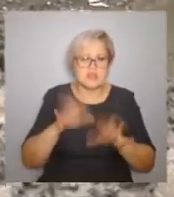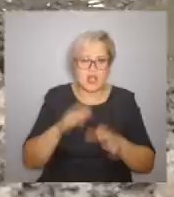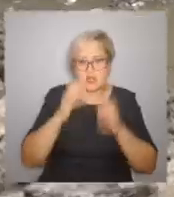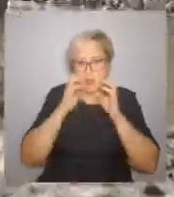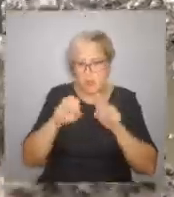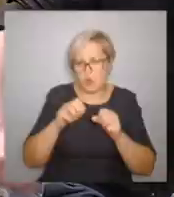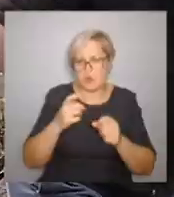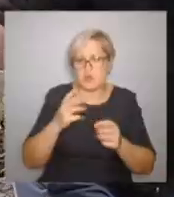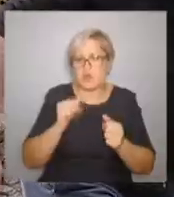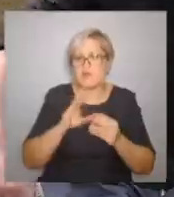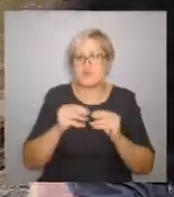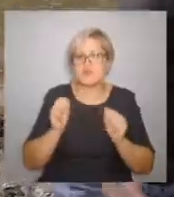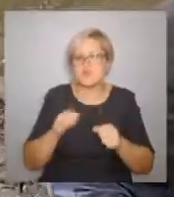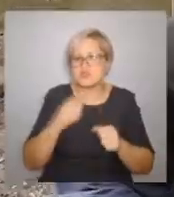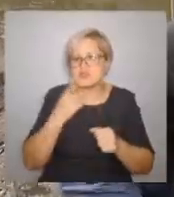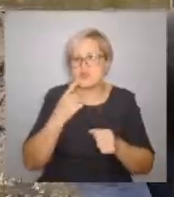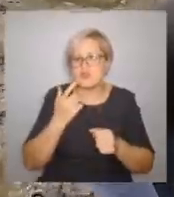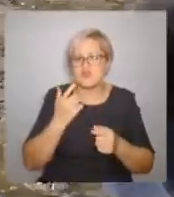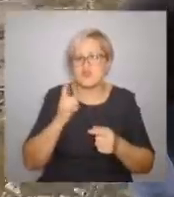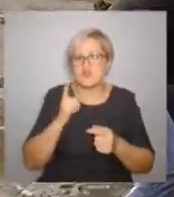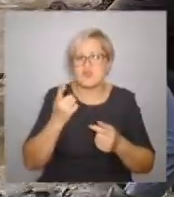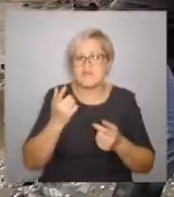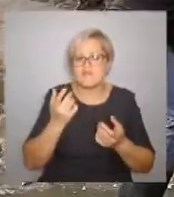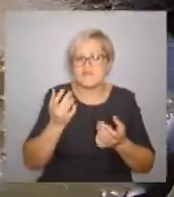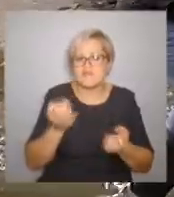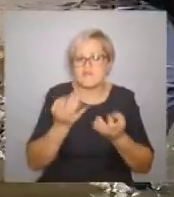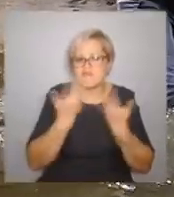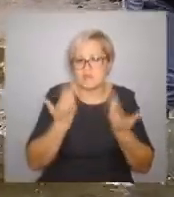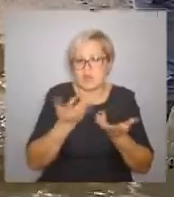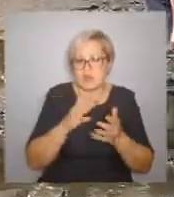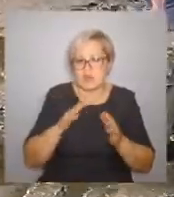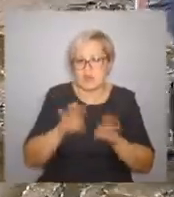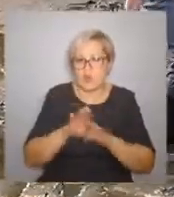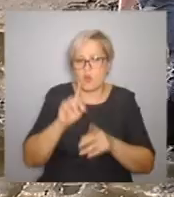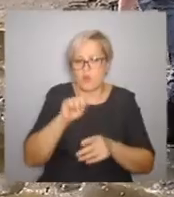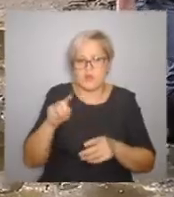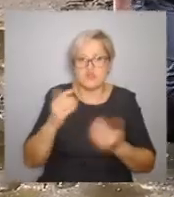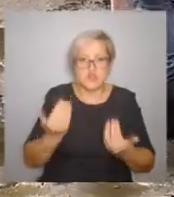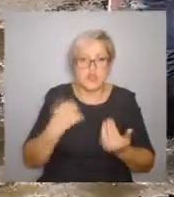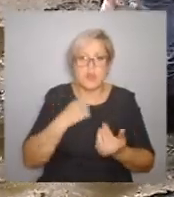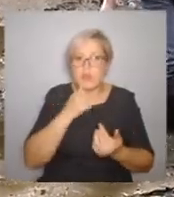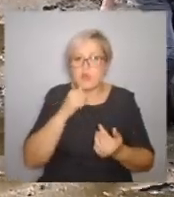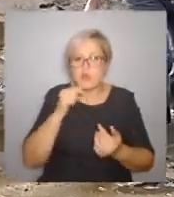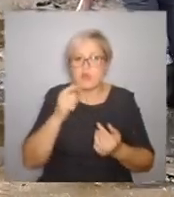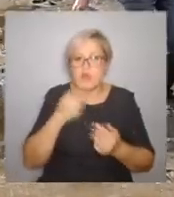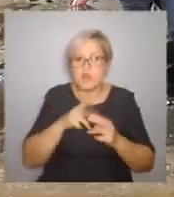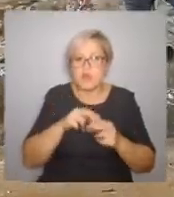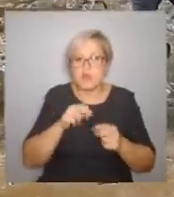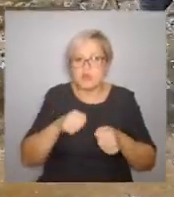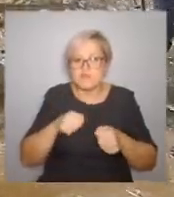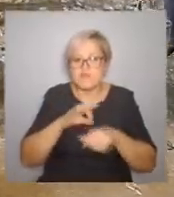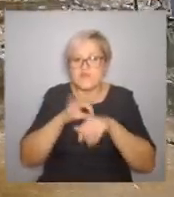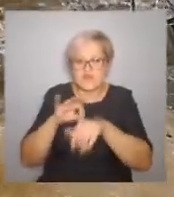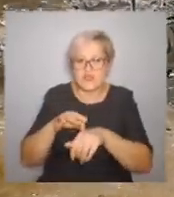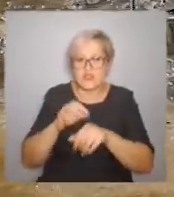что нигде такого нет. Так, я сейчас попробую это вынести. Может быть, по одному? Нет, по два. Хорошо. Мы идем на рекорд. Так, как